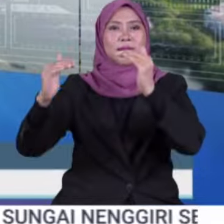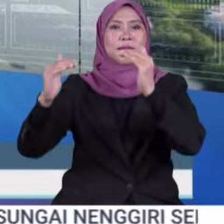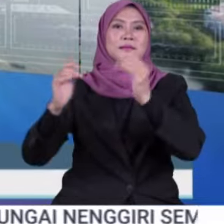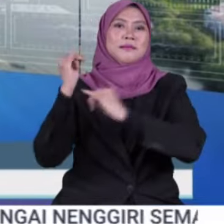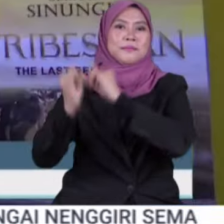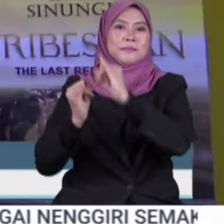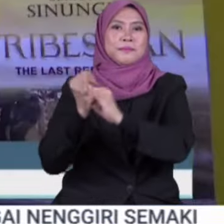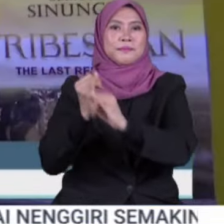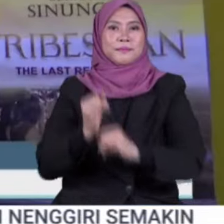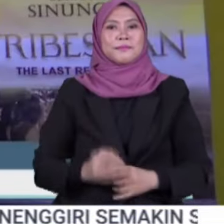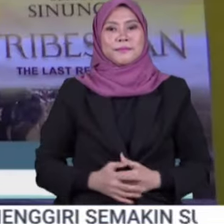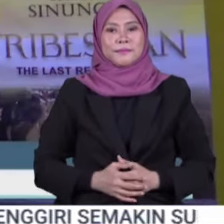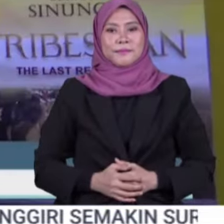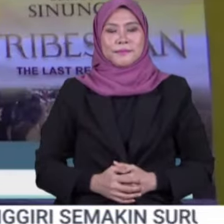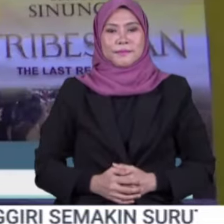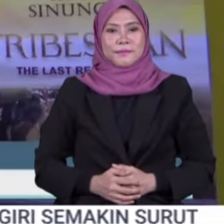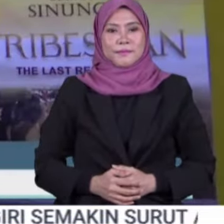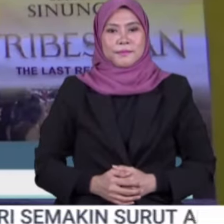tinggi.